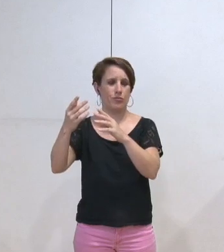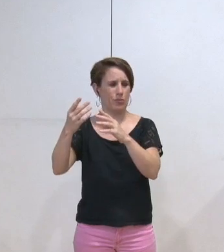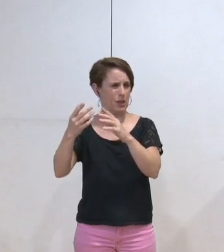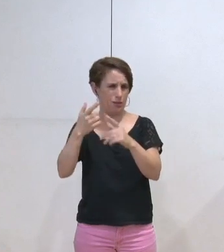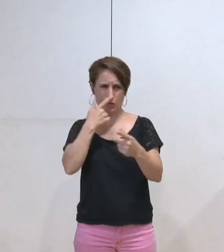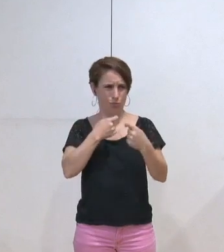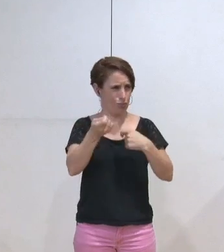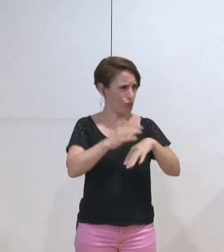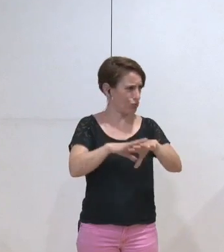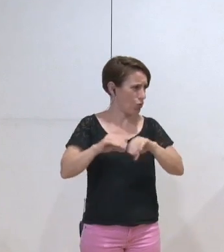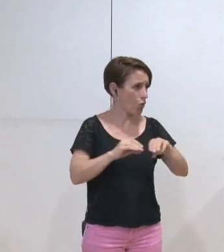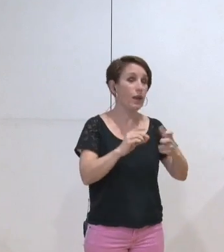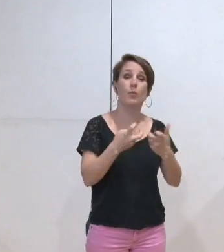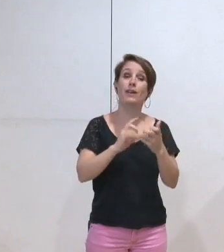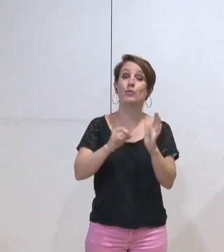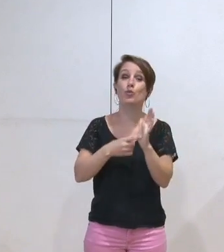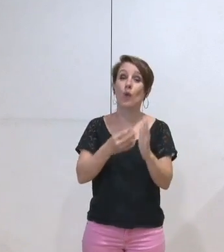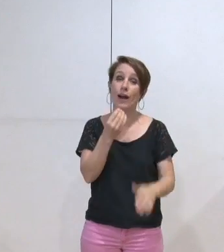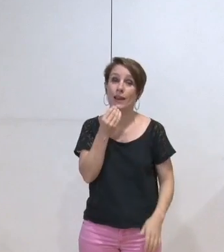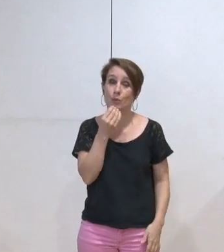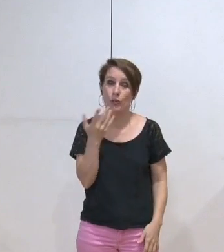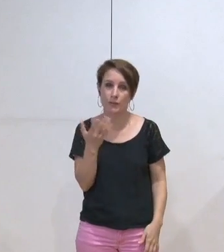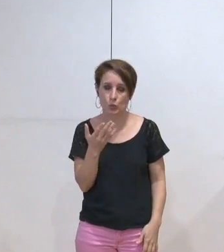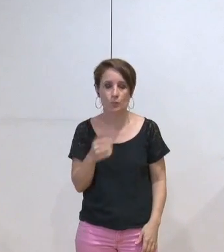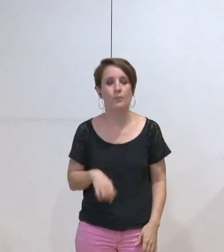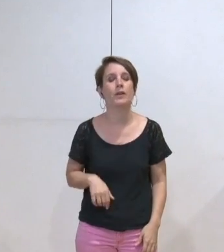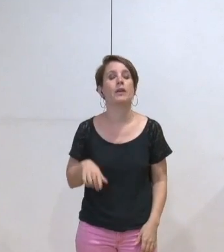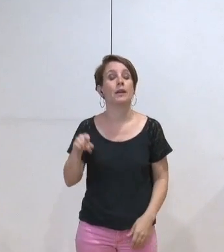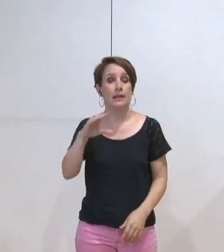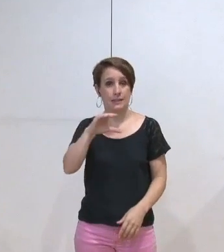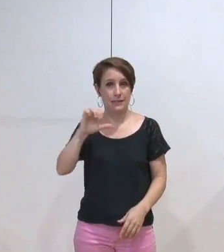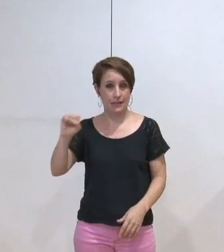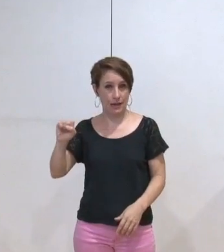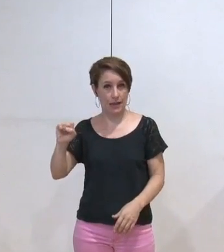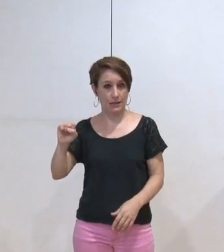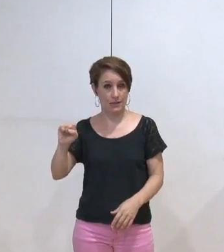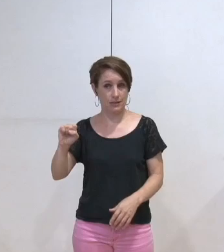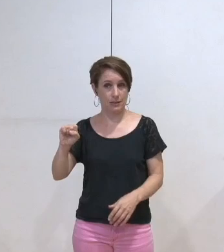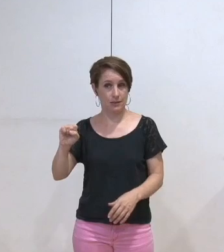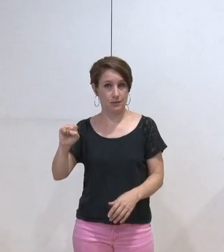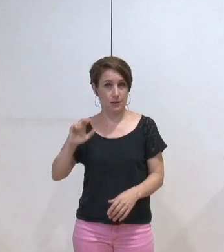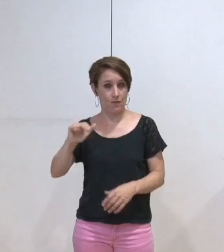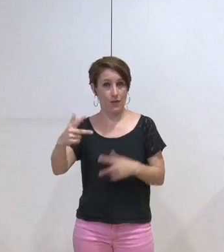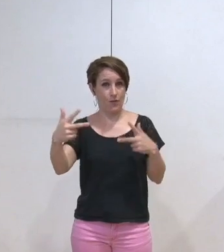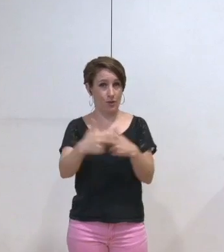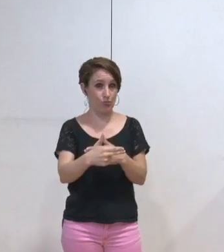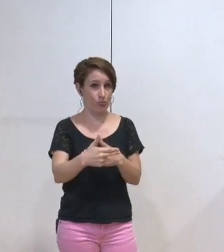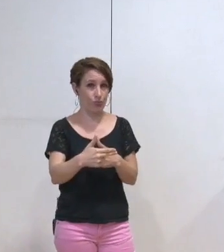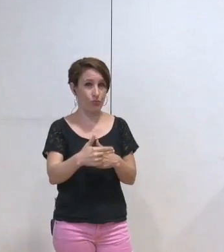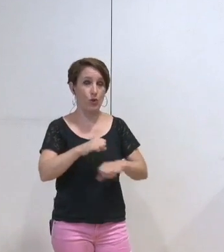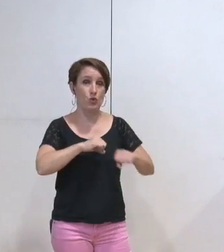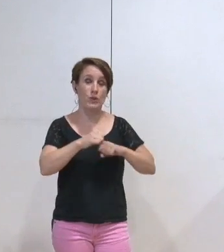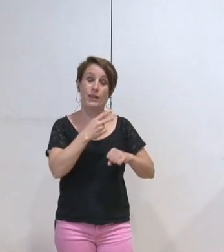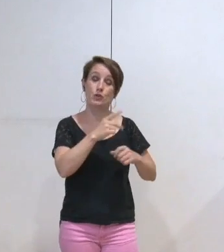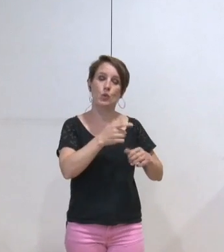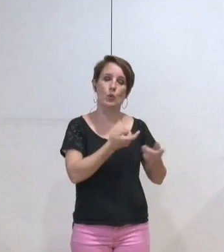l'alimentation le CCS se prépare à arrêter une action pilotée par la Croix-Rouge à grrenob qui s'appelle manger malin qui est une